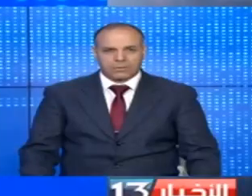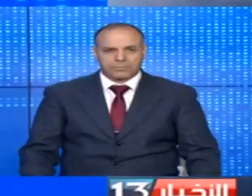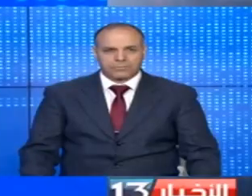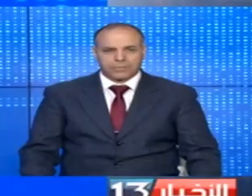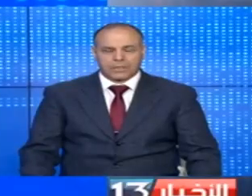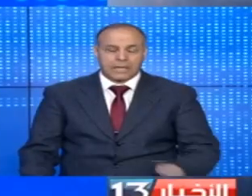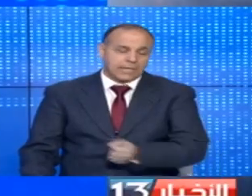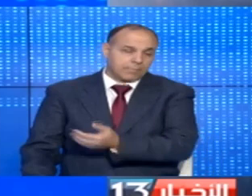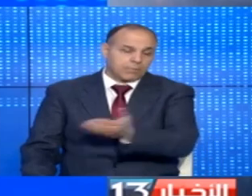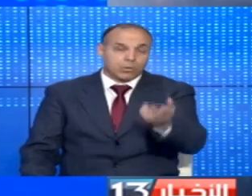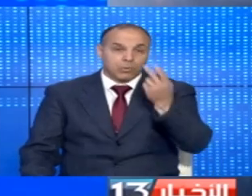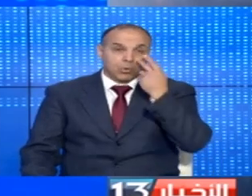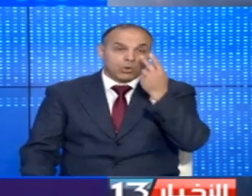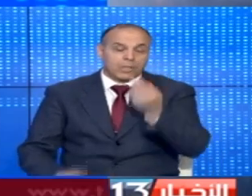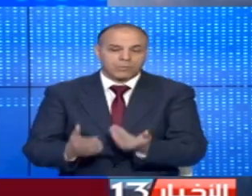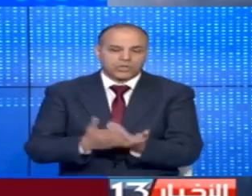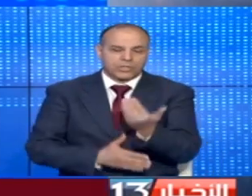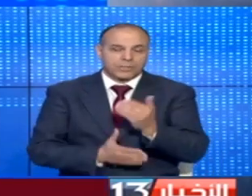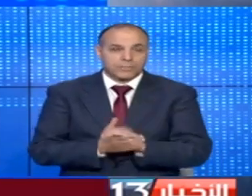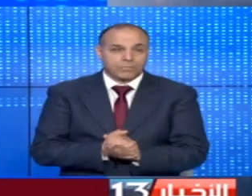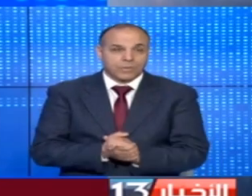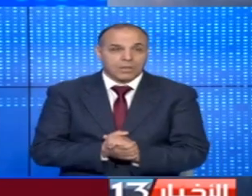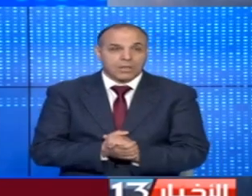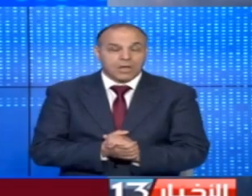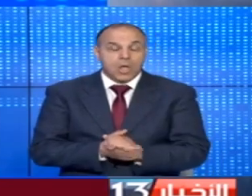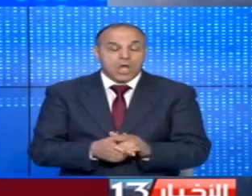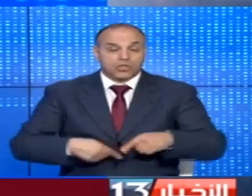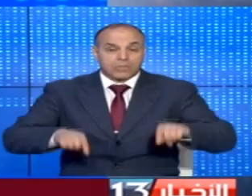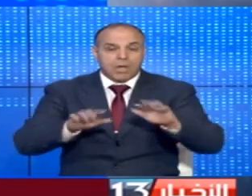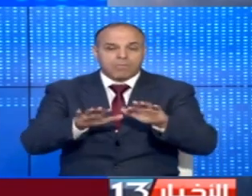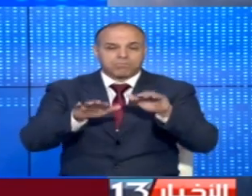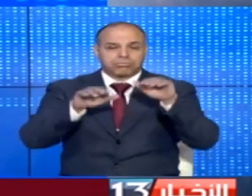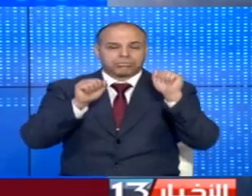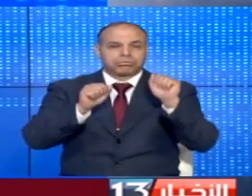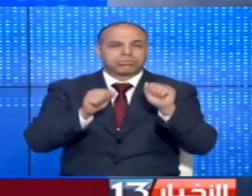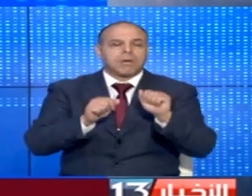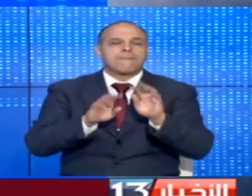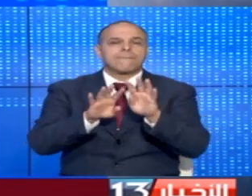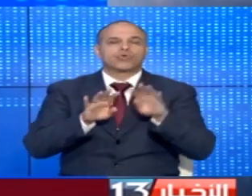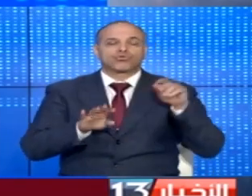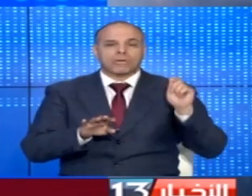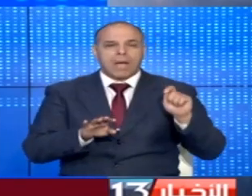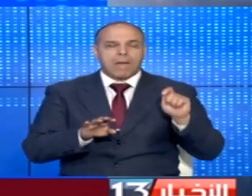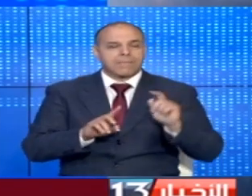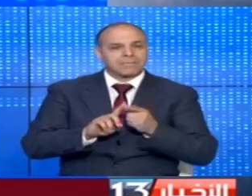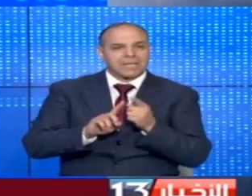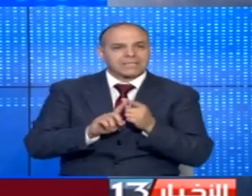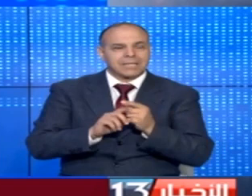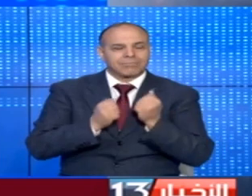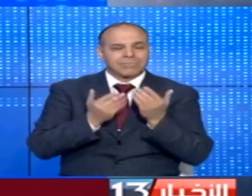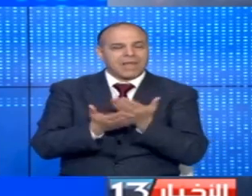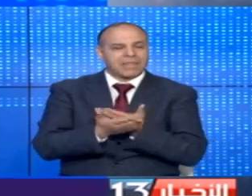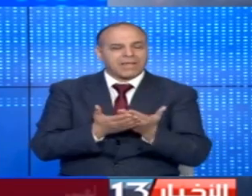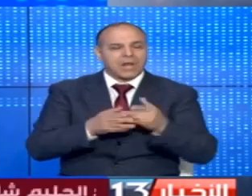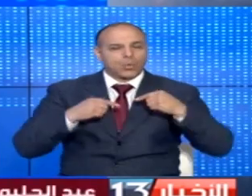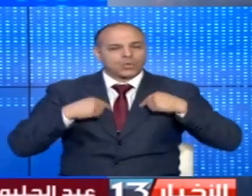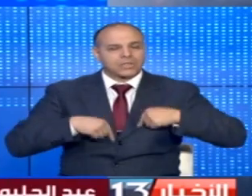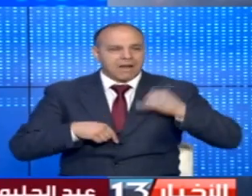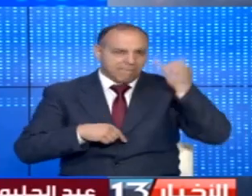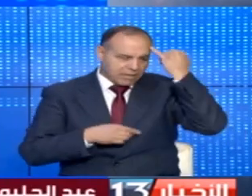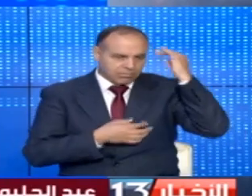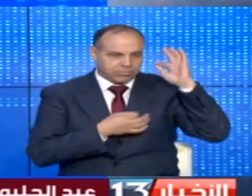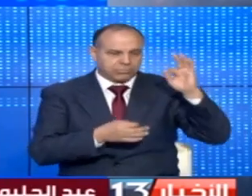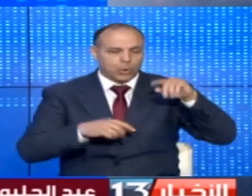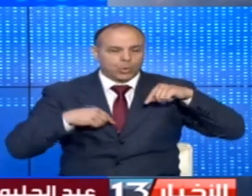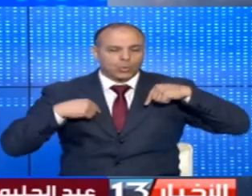اهلا بكم من جديد رفعت الجلسه العامه بمجلس النواب الشعب المخصص لمنح الثقه للحكومه المقترحه